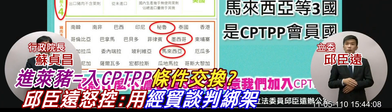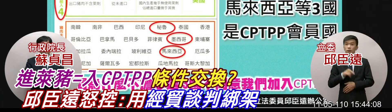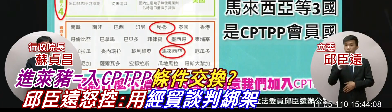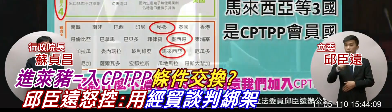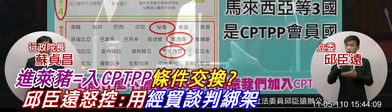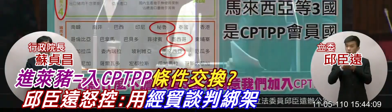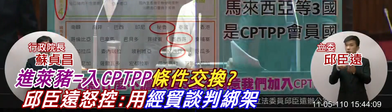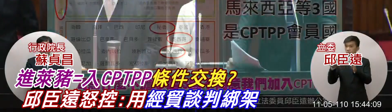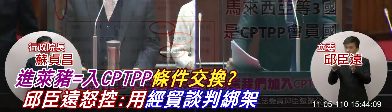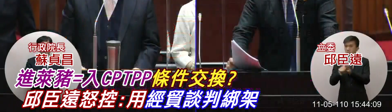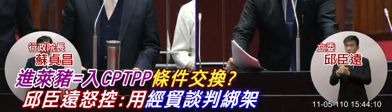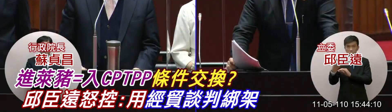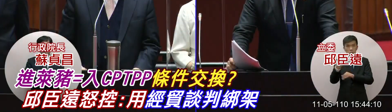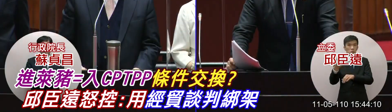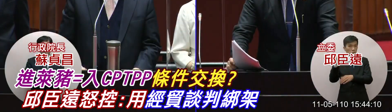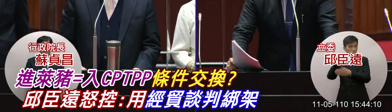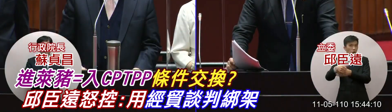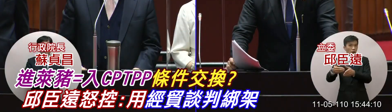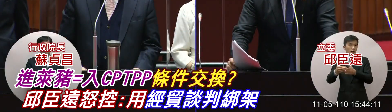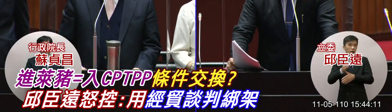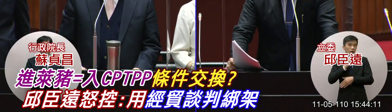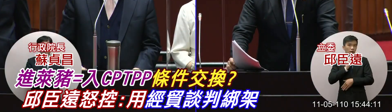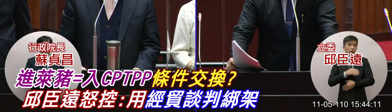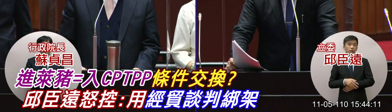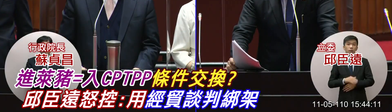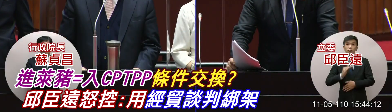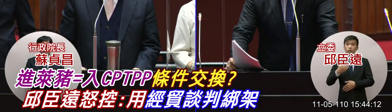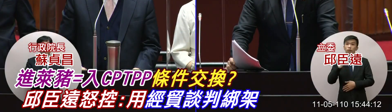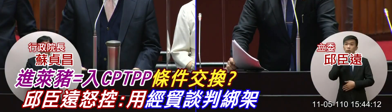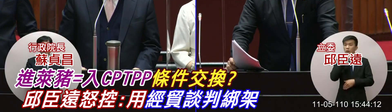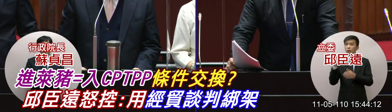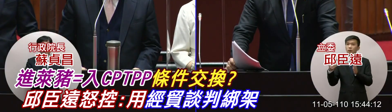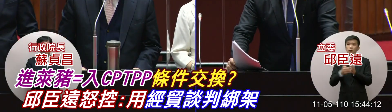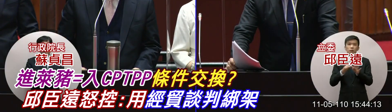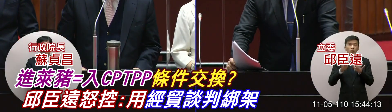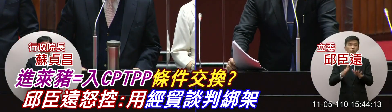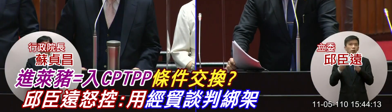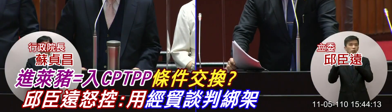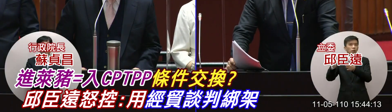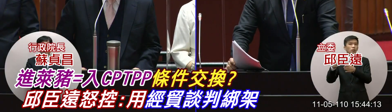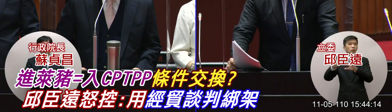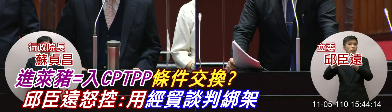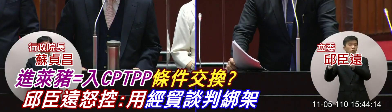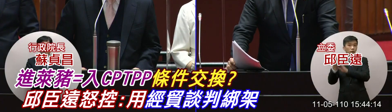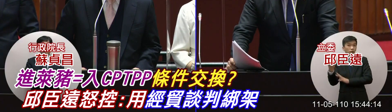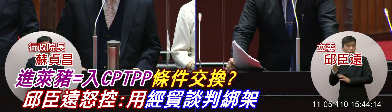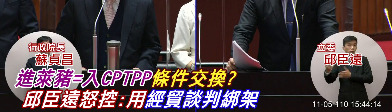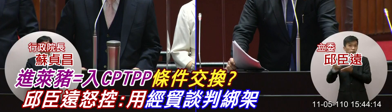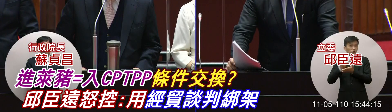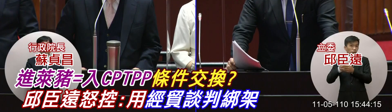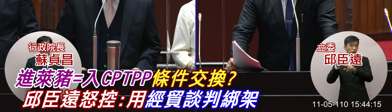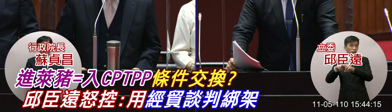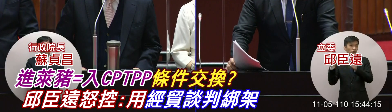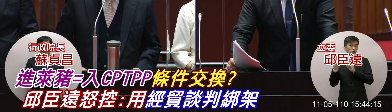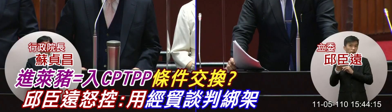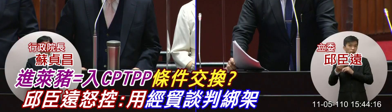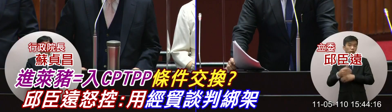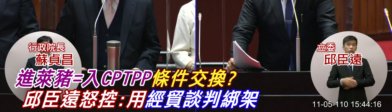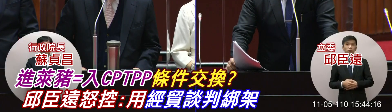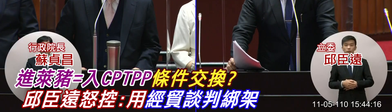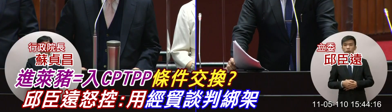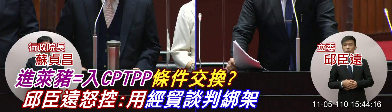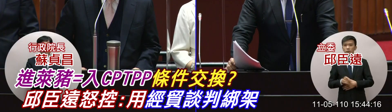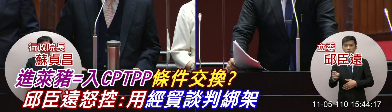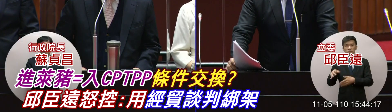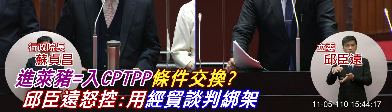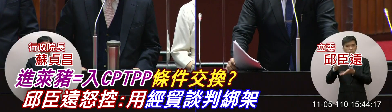哈都要同意才有机会。但是我国至今一直没有对他们开放相关的这个莱猪进口。那除了我们担心